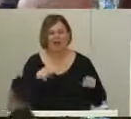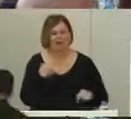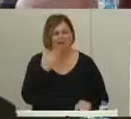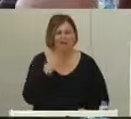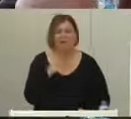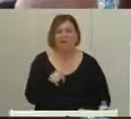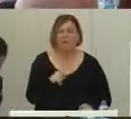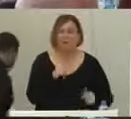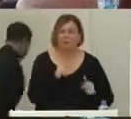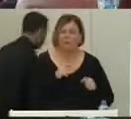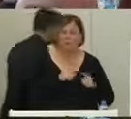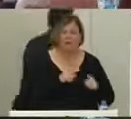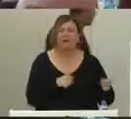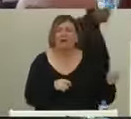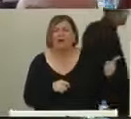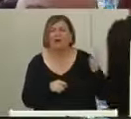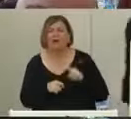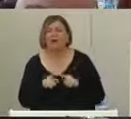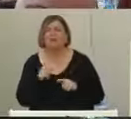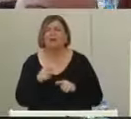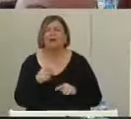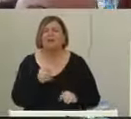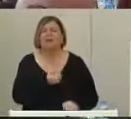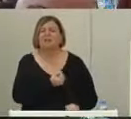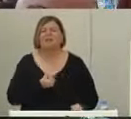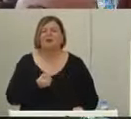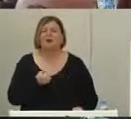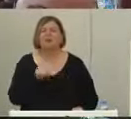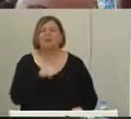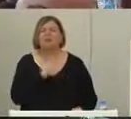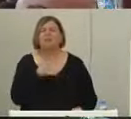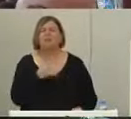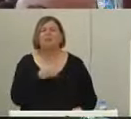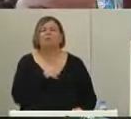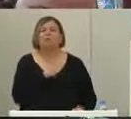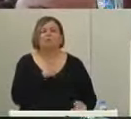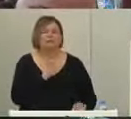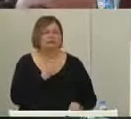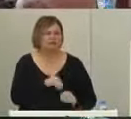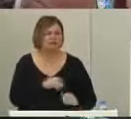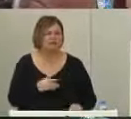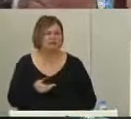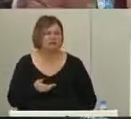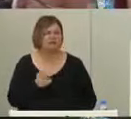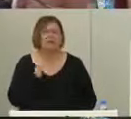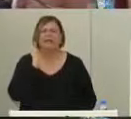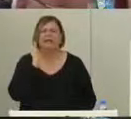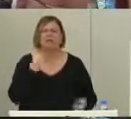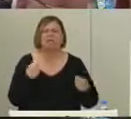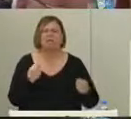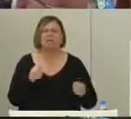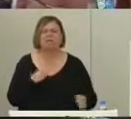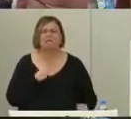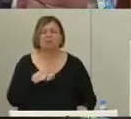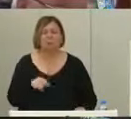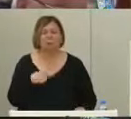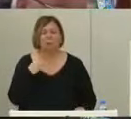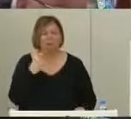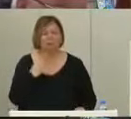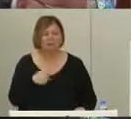O günden bugüne kadar da bir tasarrufta bulunulamamış bu gayrimenkulle ilgili ve giderleri var.